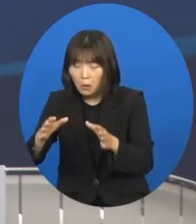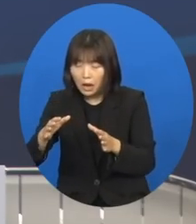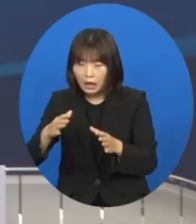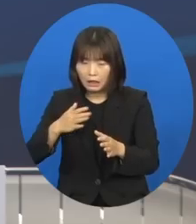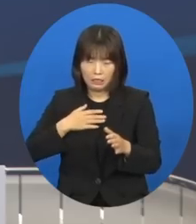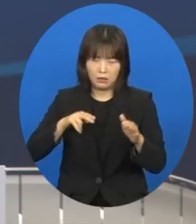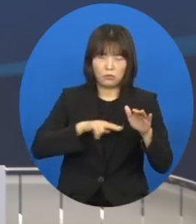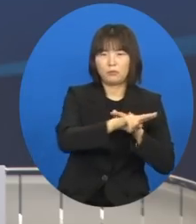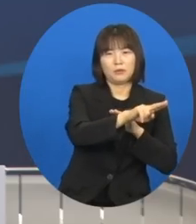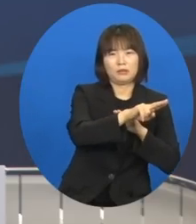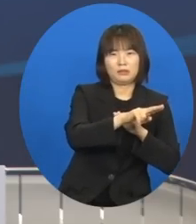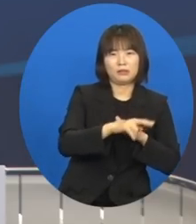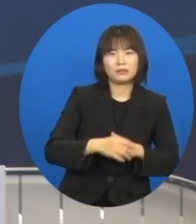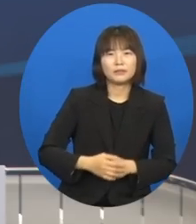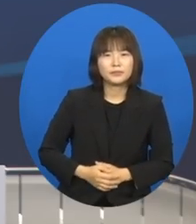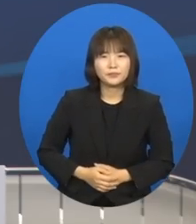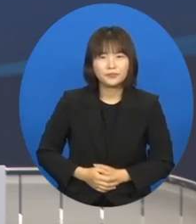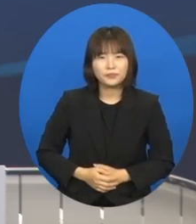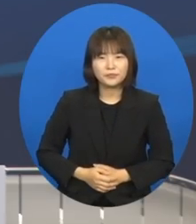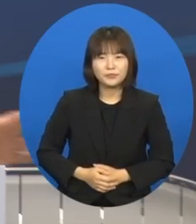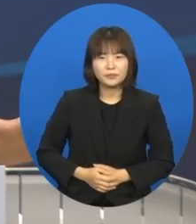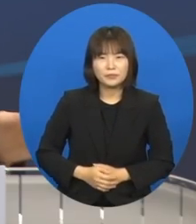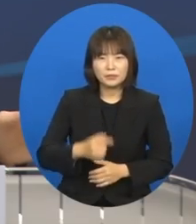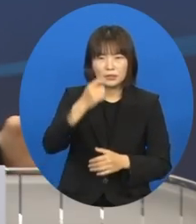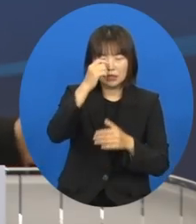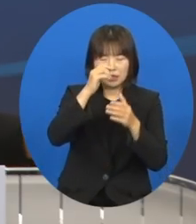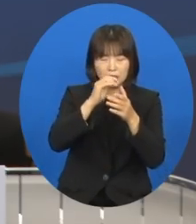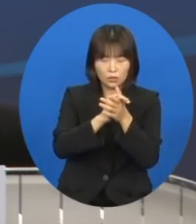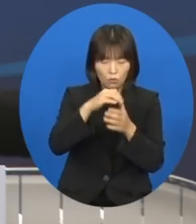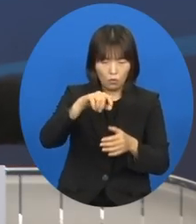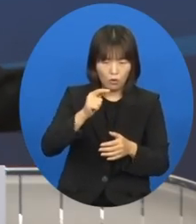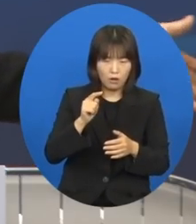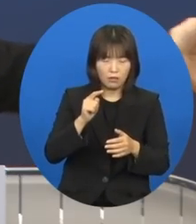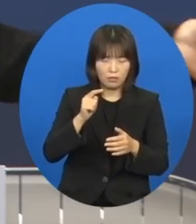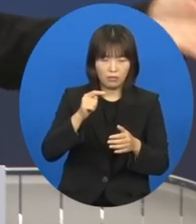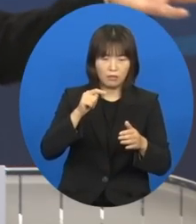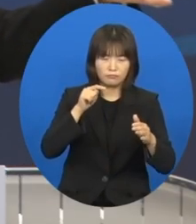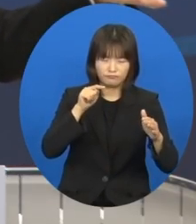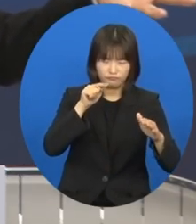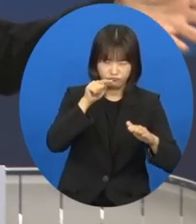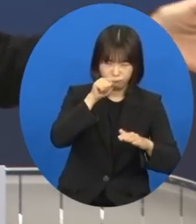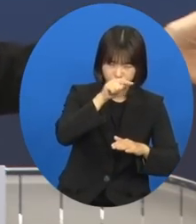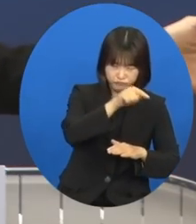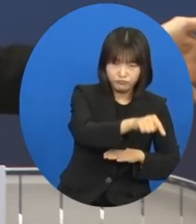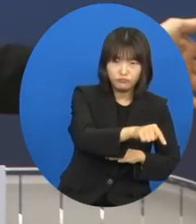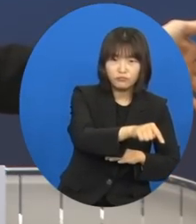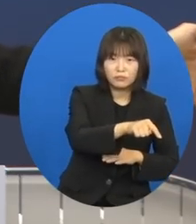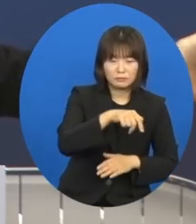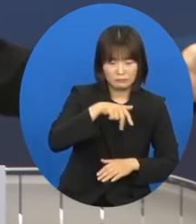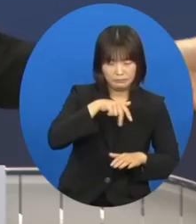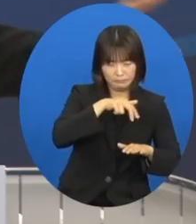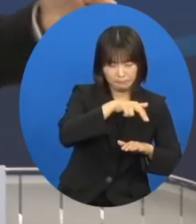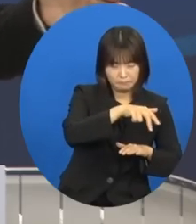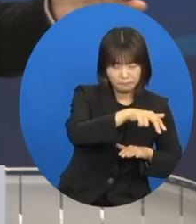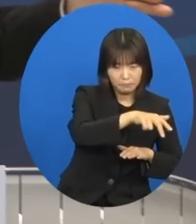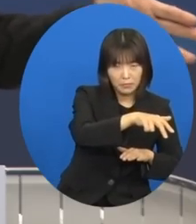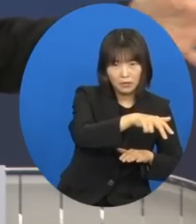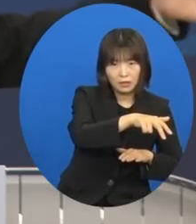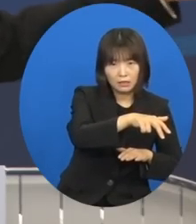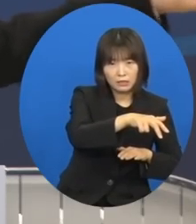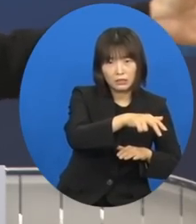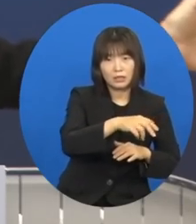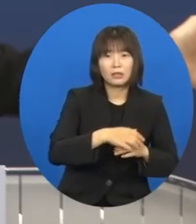나왔어요. 기도원을 한참을 내려와서 그냥 차들이 씽씽 지나가는데 아 이제